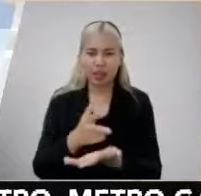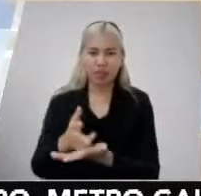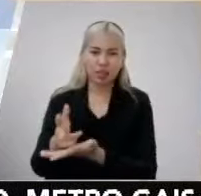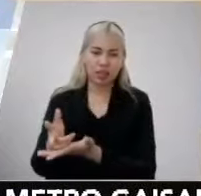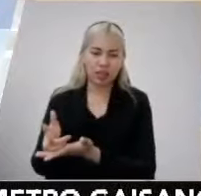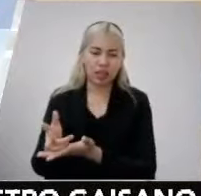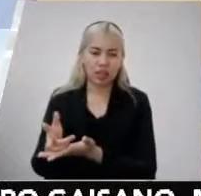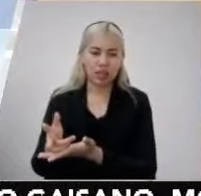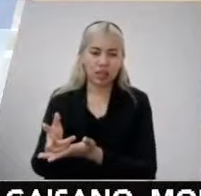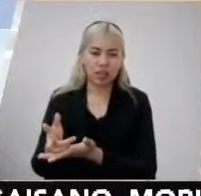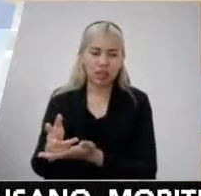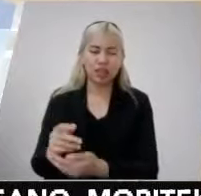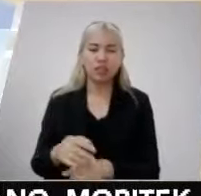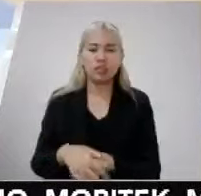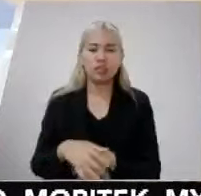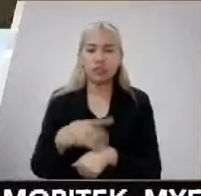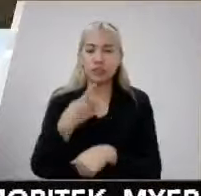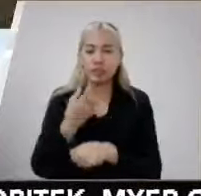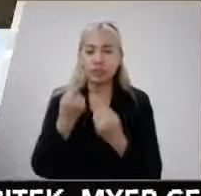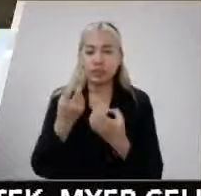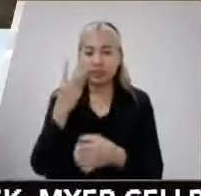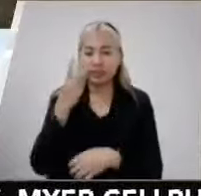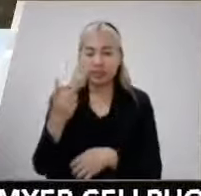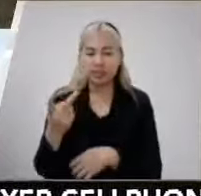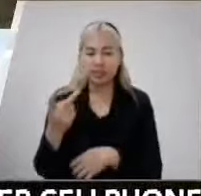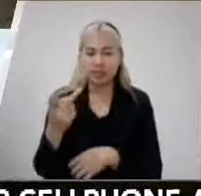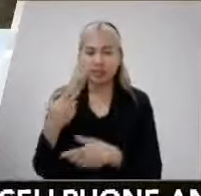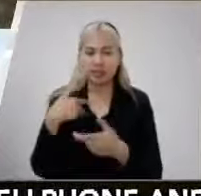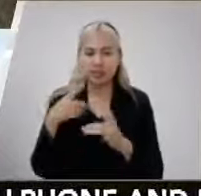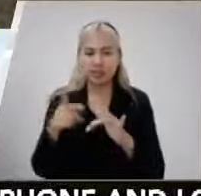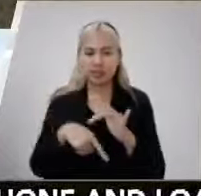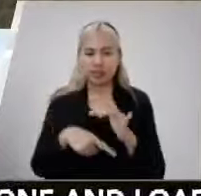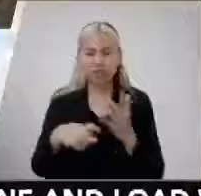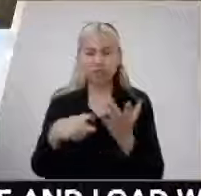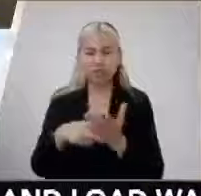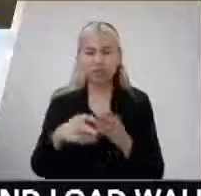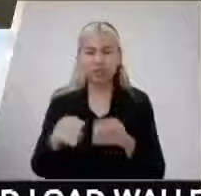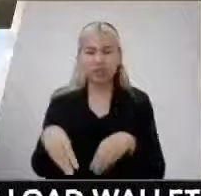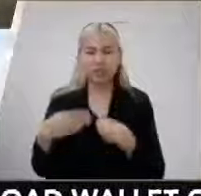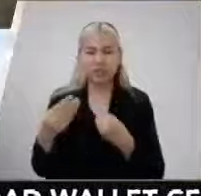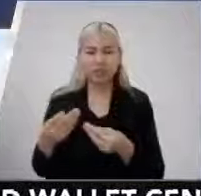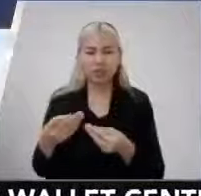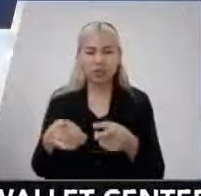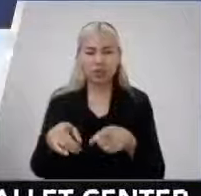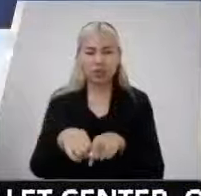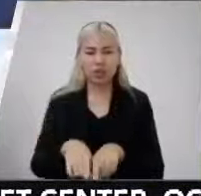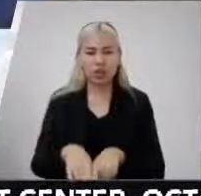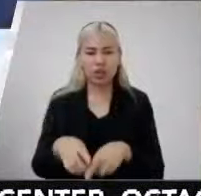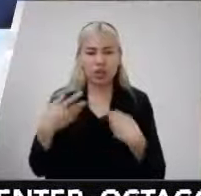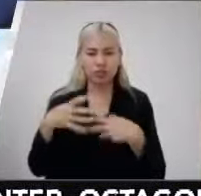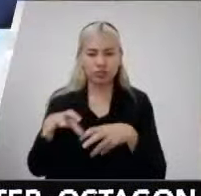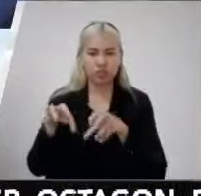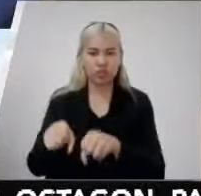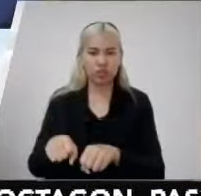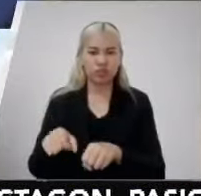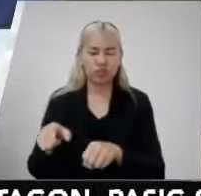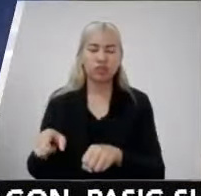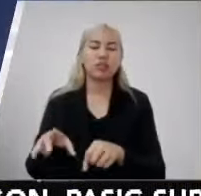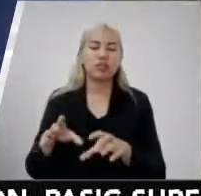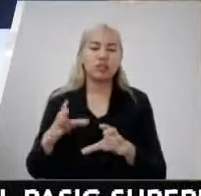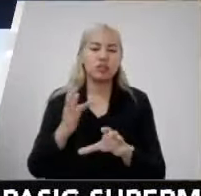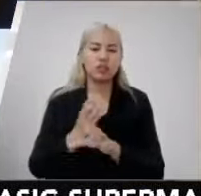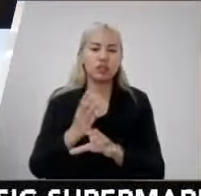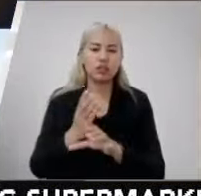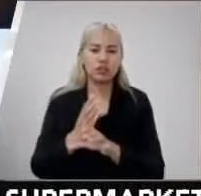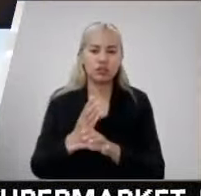ang mga nasita at meron din mga na-issue ng ticket. Meron din mga na-tow ng mga sasakyan. Bukod doon sa mga sasakyan na kanilang in-operate traffic, ay meron